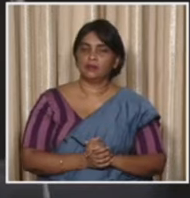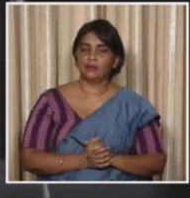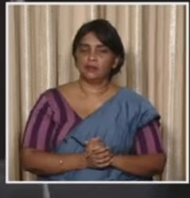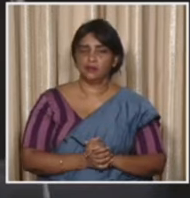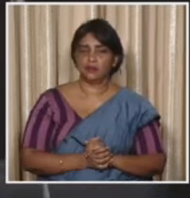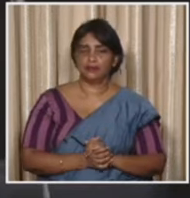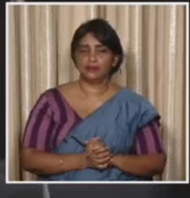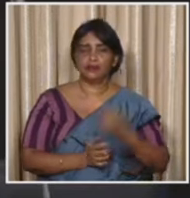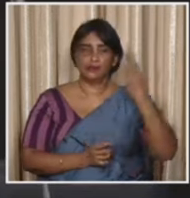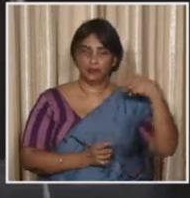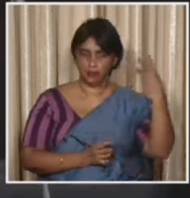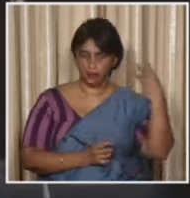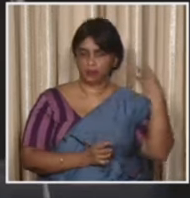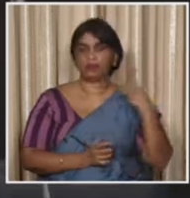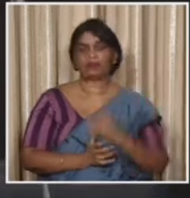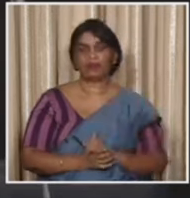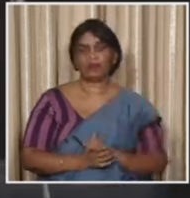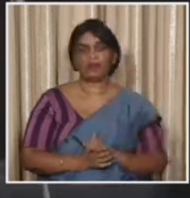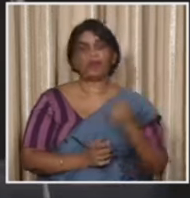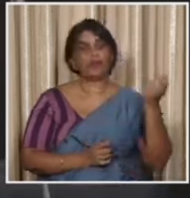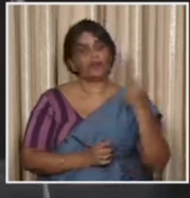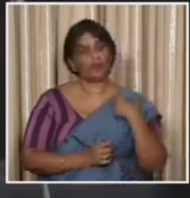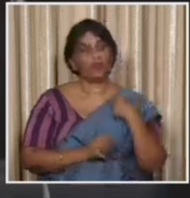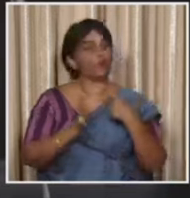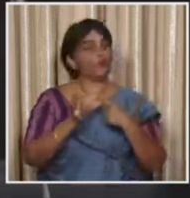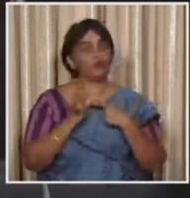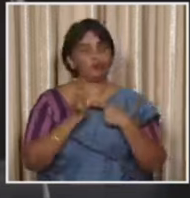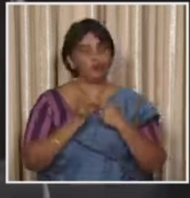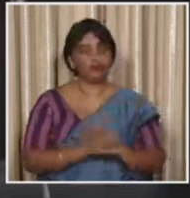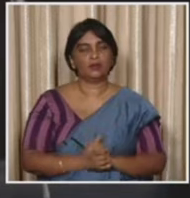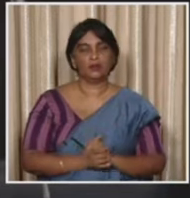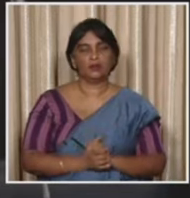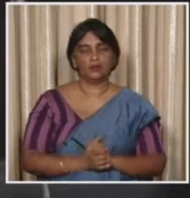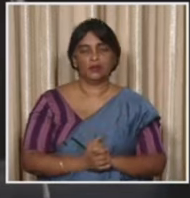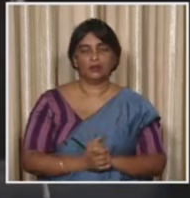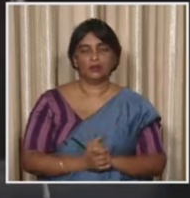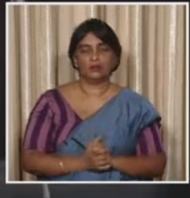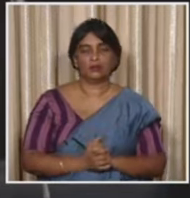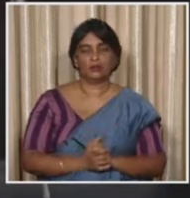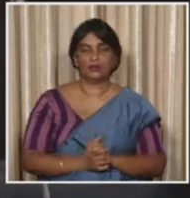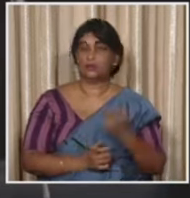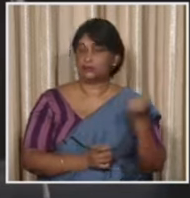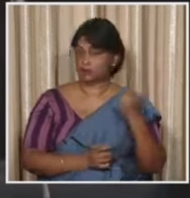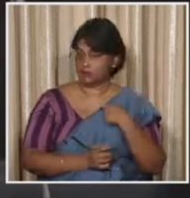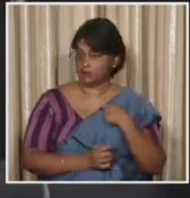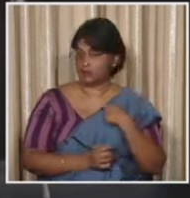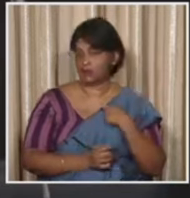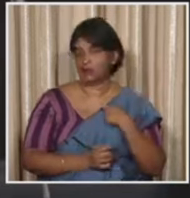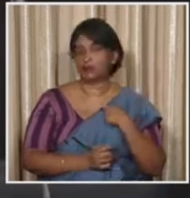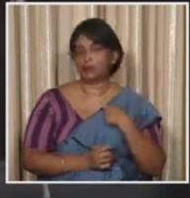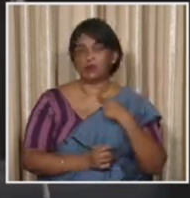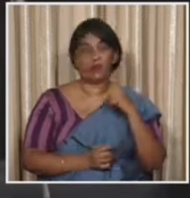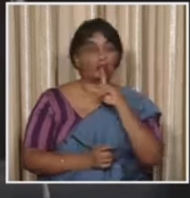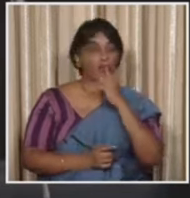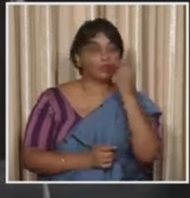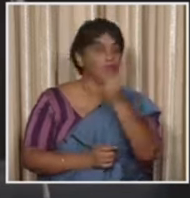මීට දවත් තුනකට කලින්. දොට එයා මට දුන්න උත්තරේ තමයි එයාමයි මට කිව්වා මට කතා දෙන්න එපා